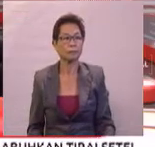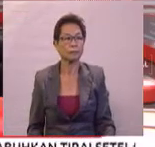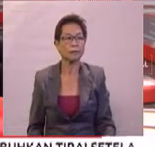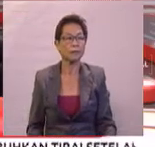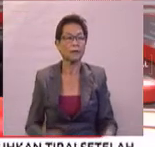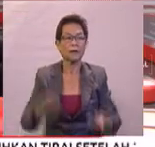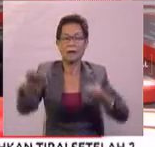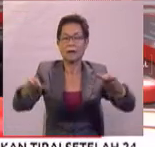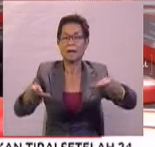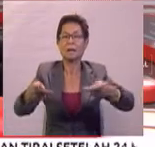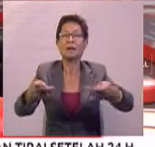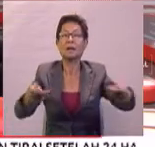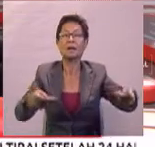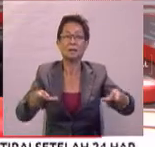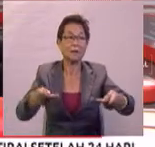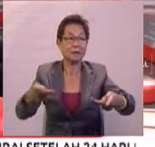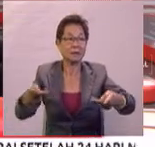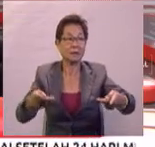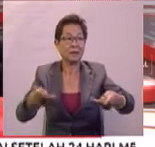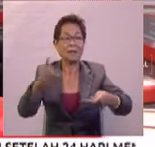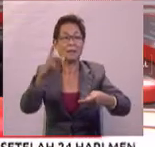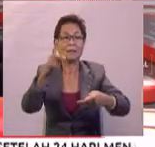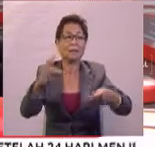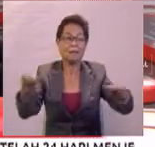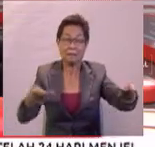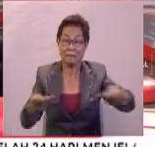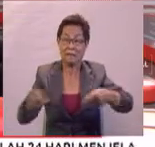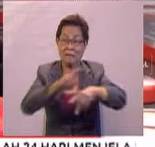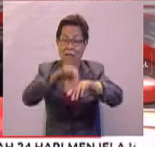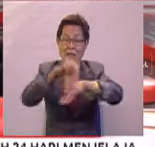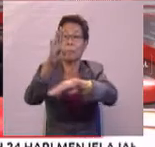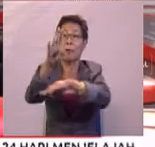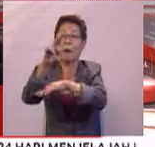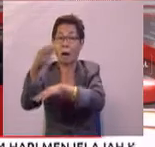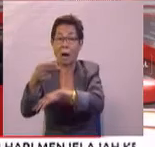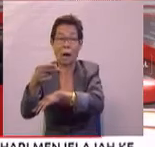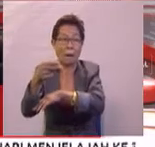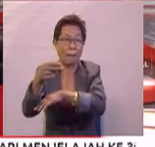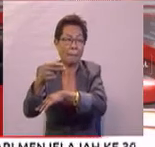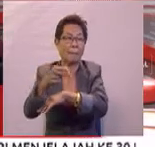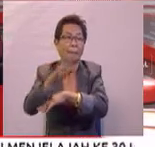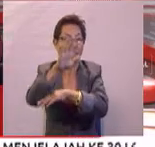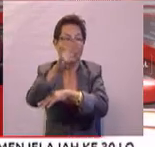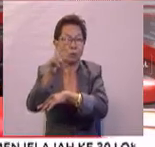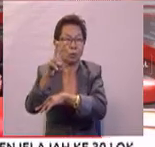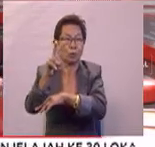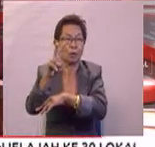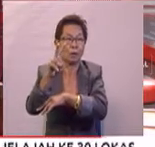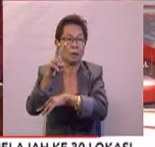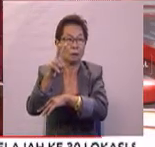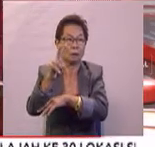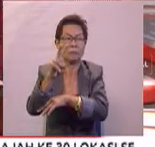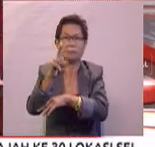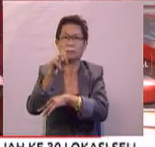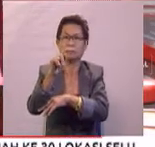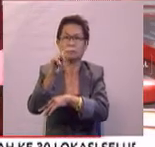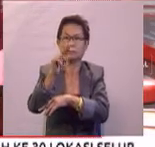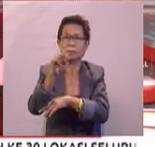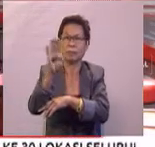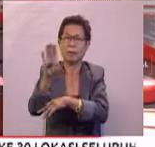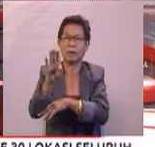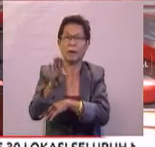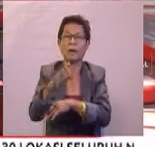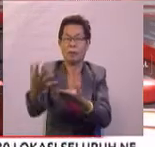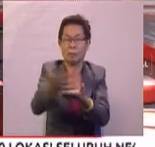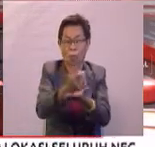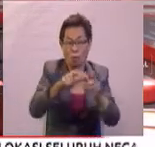Tenaga Nasional Berhad TNB mencatatkan keuntungan bersih 1.52 bilion ringgit bagi suku pertama tahun ini. Pendapatan kumpulan